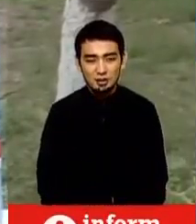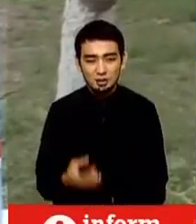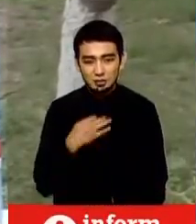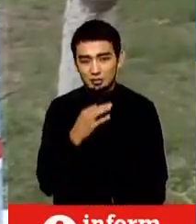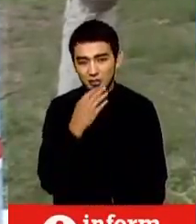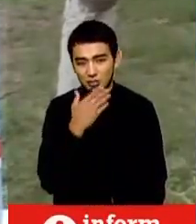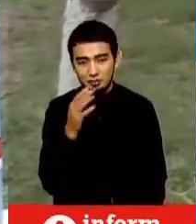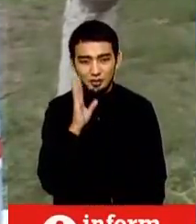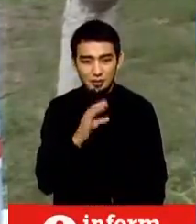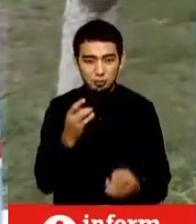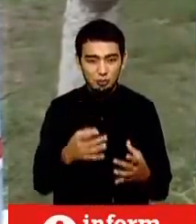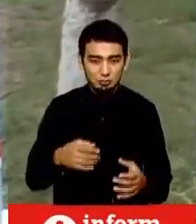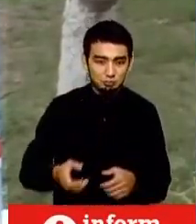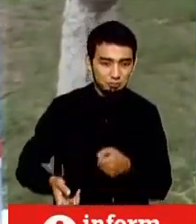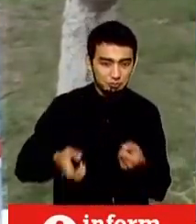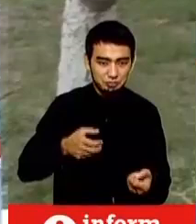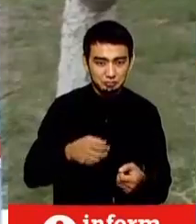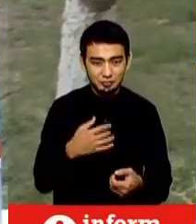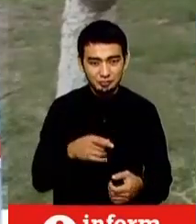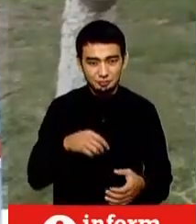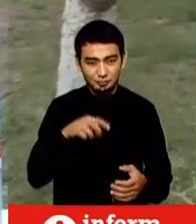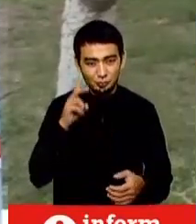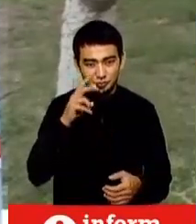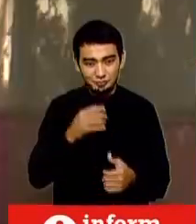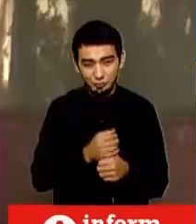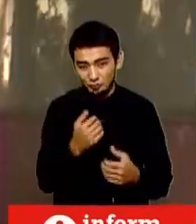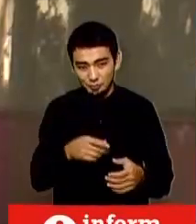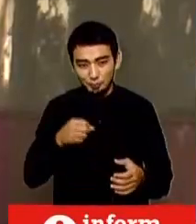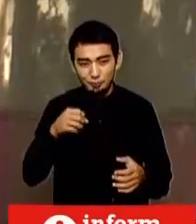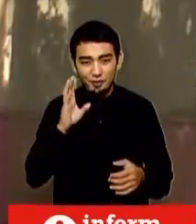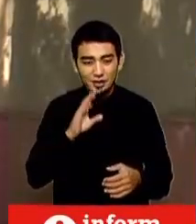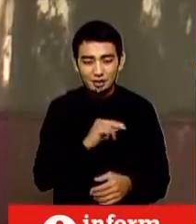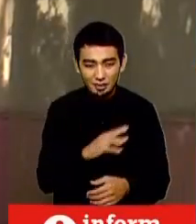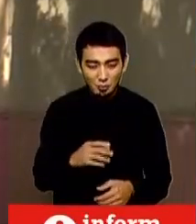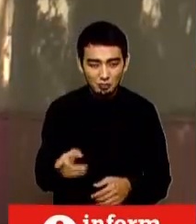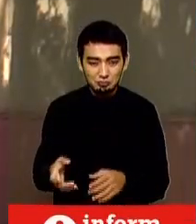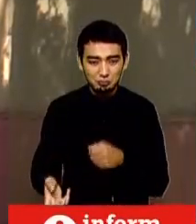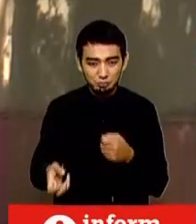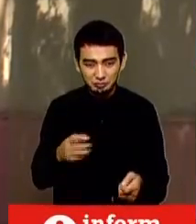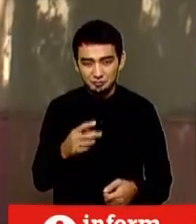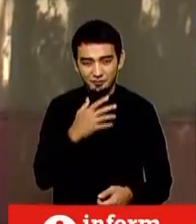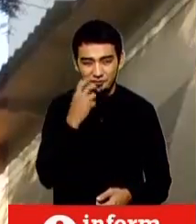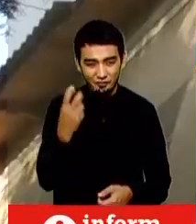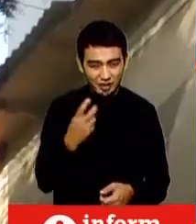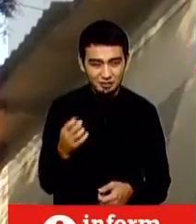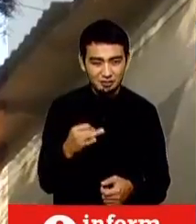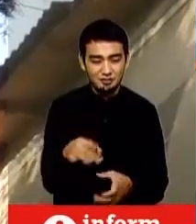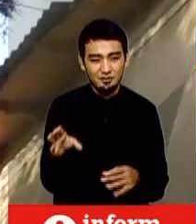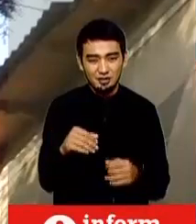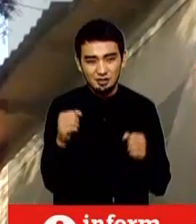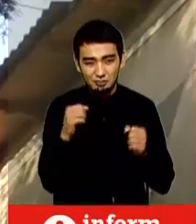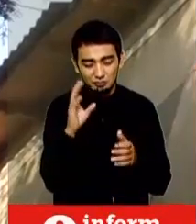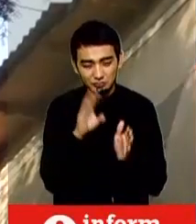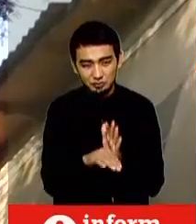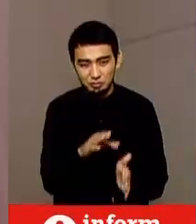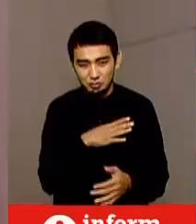смываются, су даже ішіншілікпен алады, тұра салады. И запах стоит невозможный, мысалы. Табаны мен төбесі тас ғимараттан қыс бойы тоңып шығатын